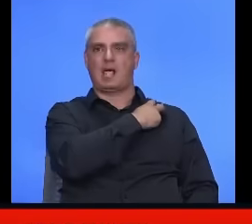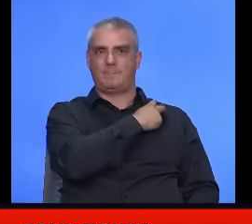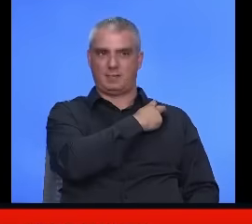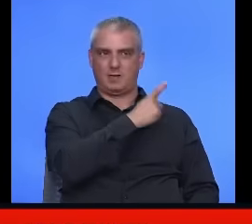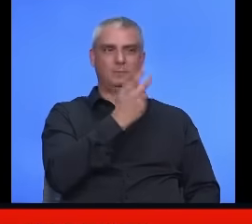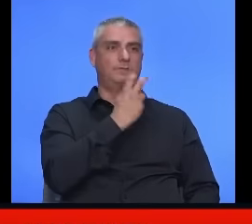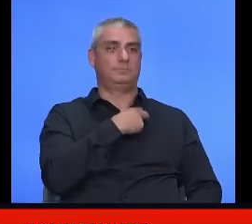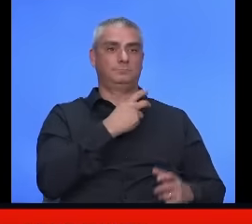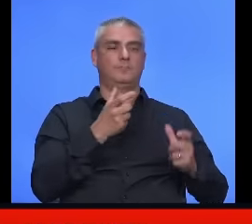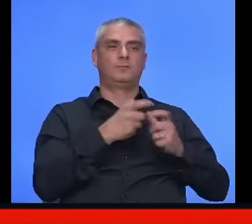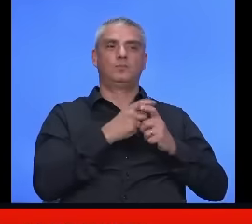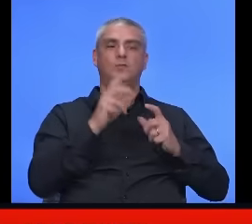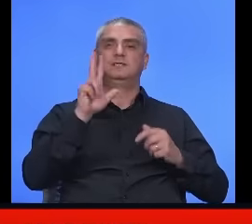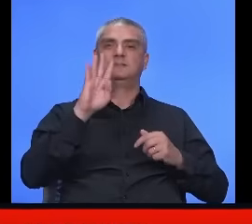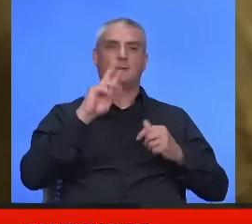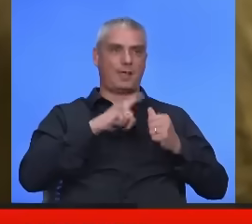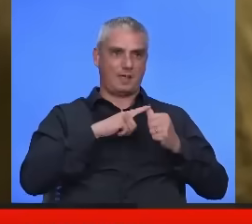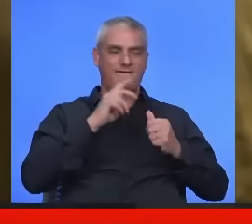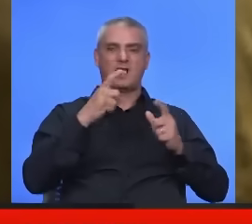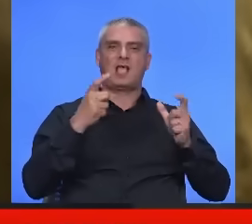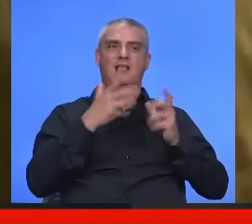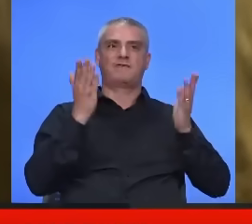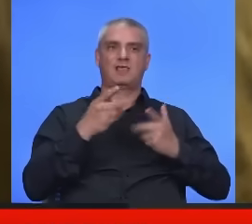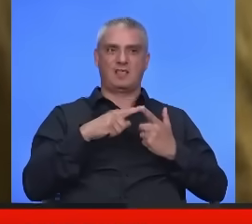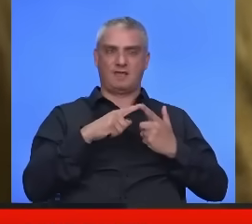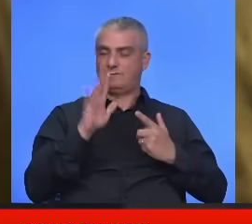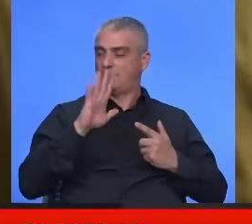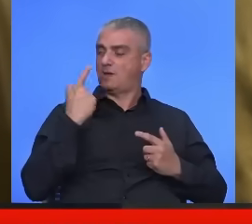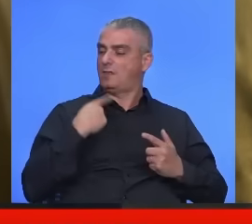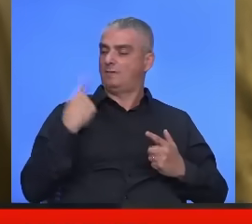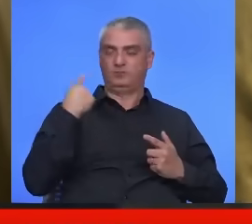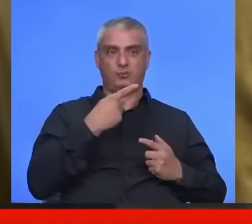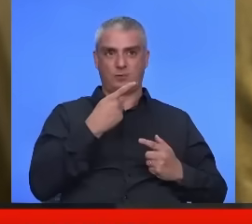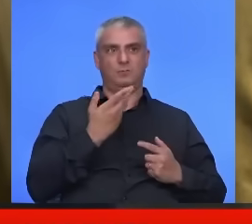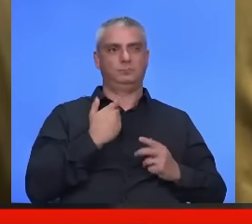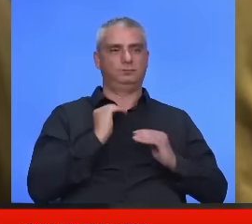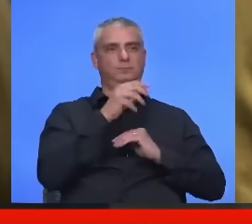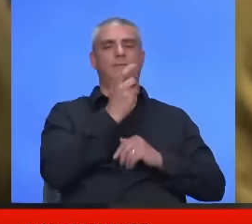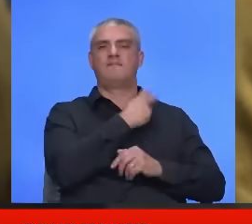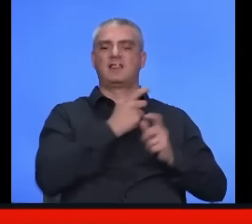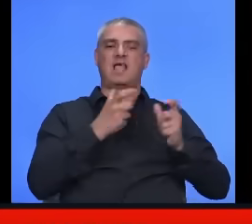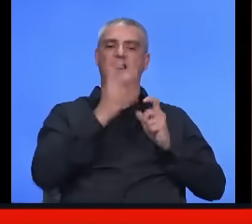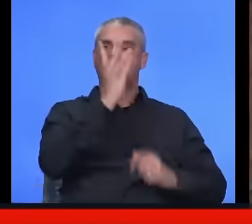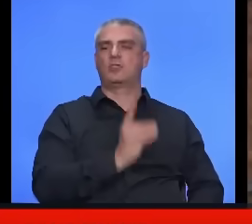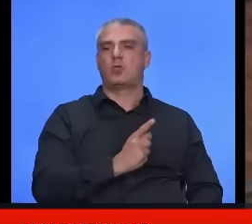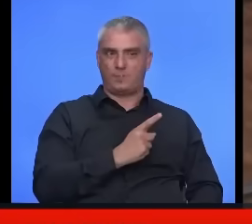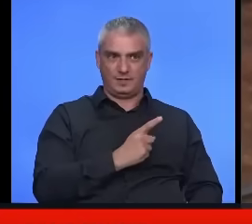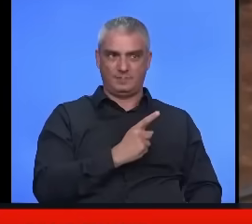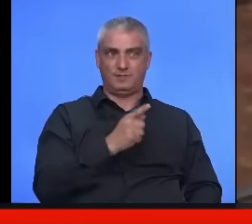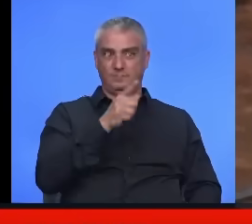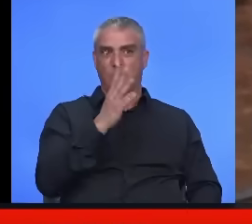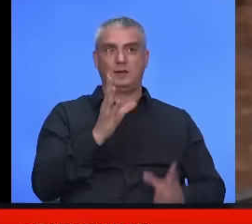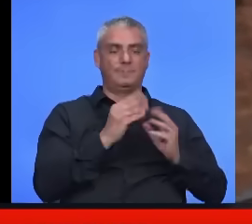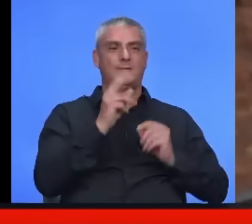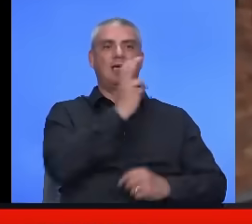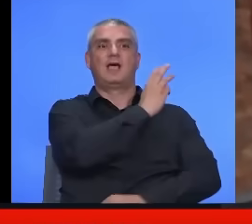פיקד בין היתר על גדוד צבר וחטיבת הנגב. במאי, בשנה שעברה, מונה למפקד החטיבה הדרומית. הנה כאן, ולצידם של